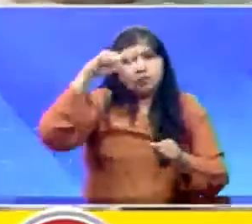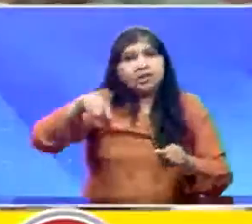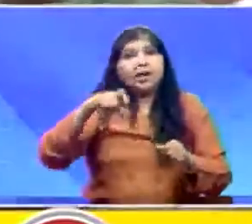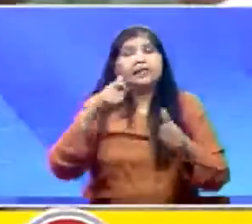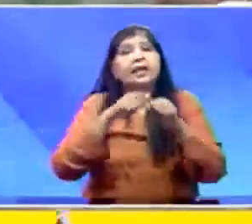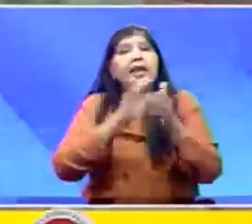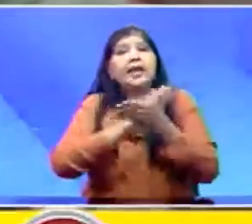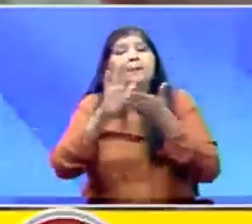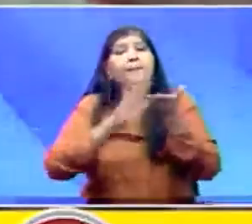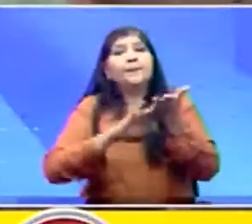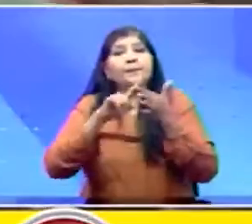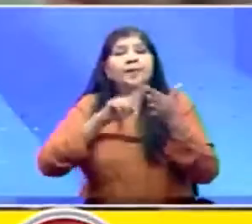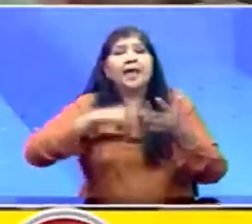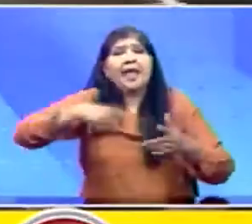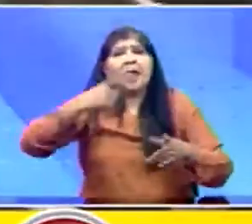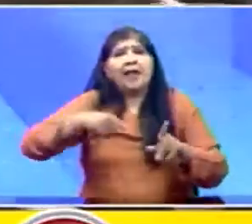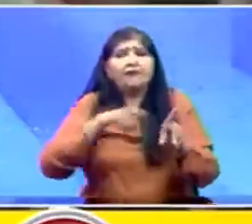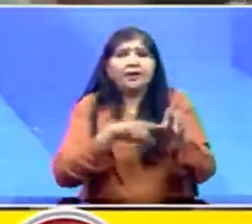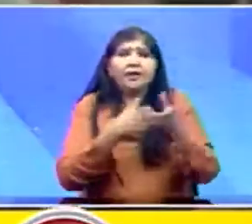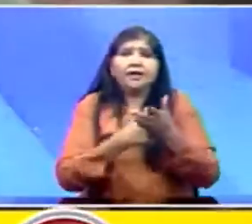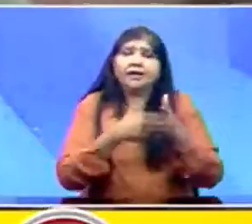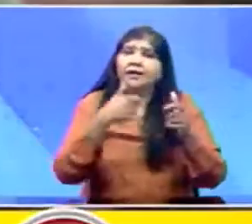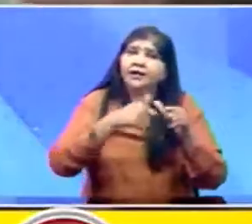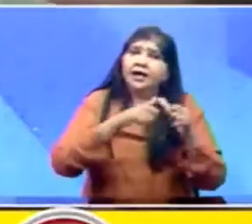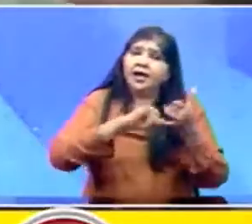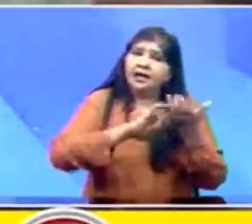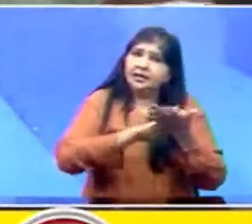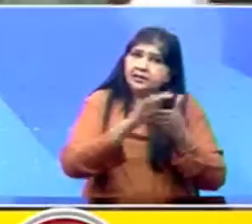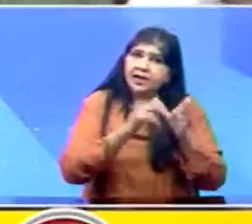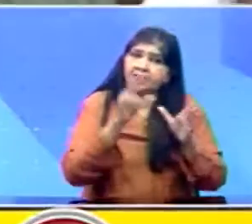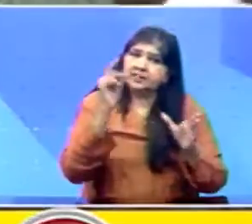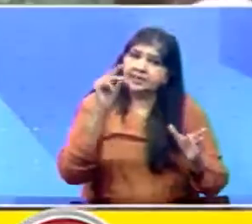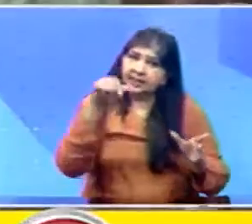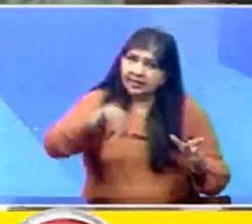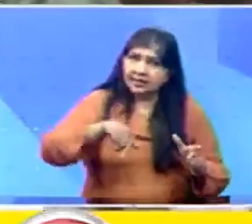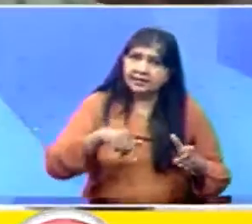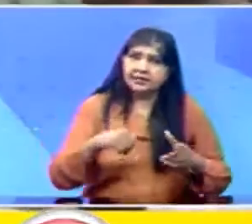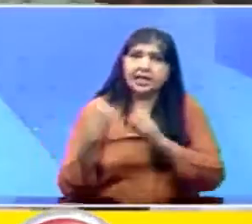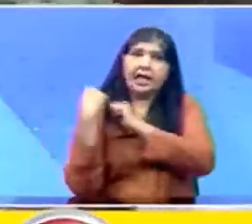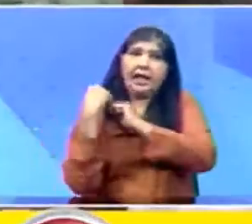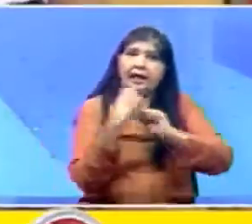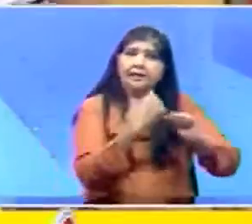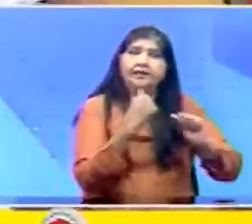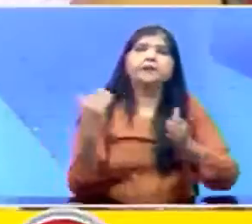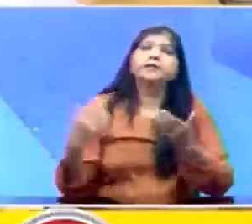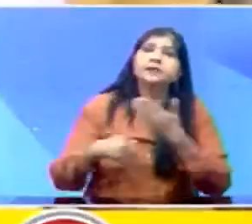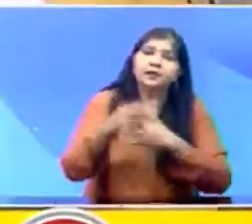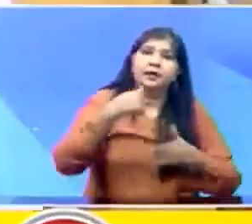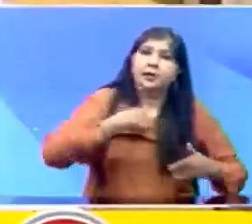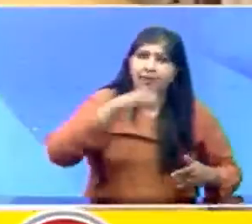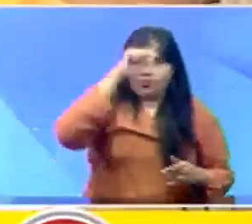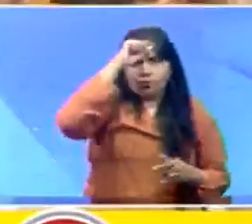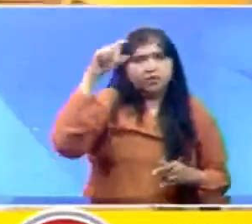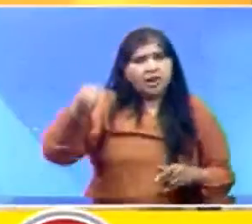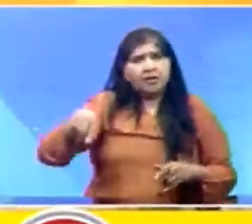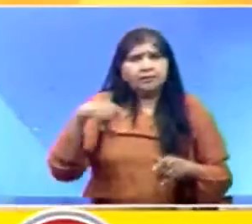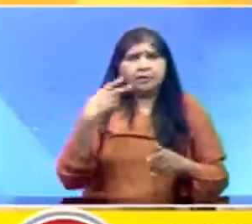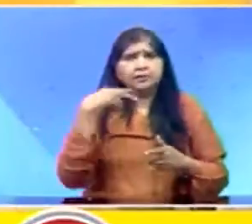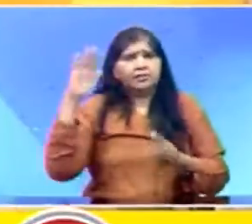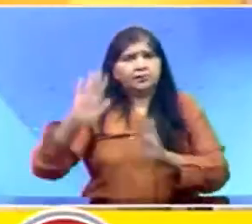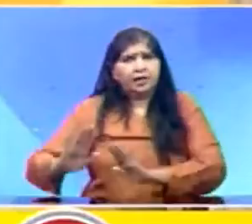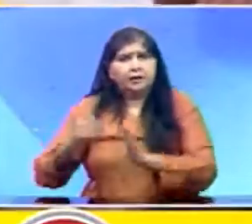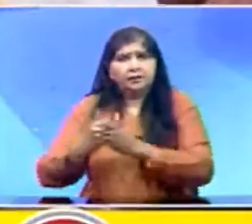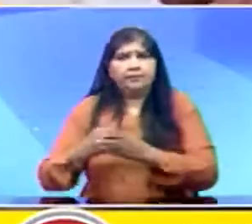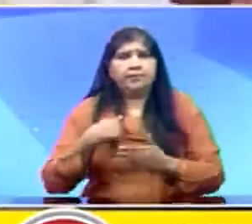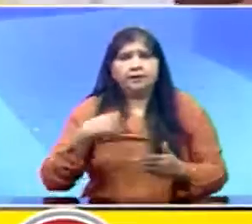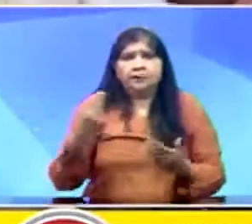भी हर वर्ष आशार द्वितियां से रथ्यात्रा चलती है मैं गुजरात में था तो मुझे